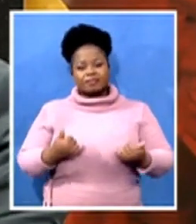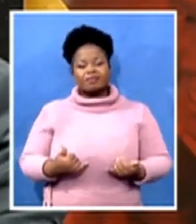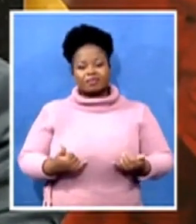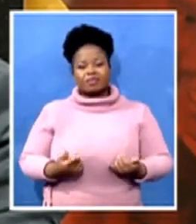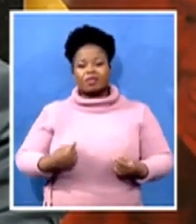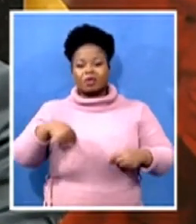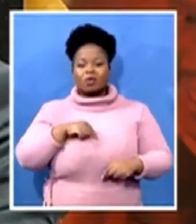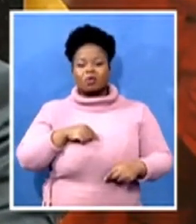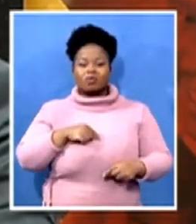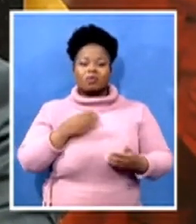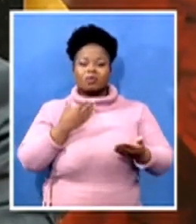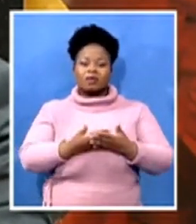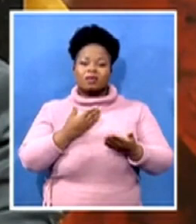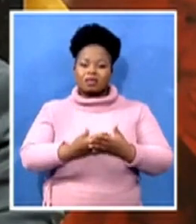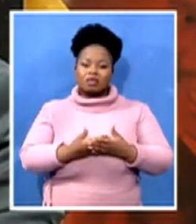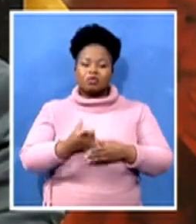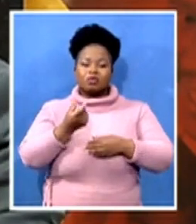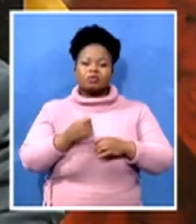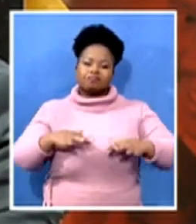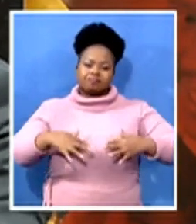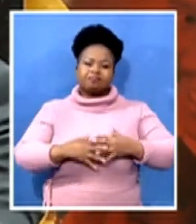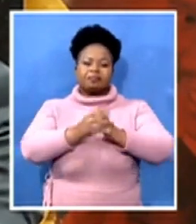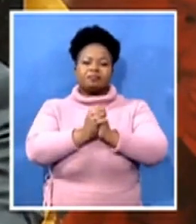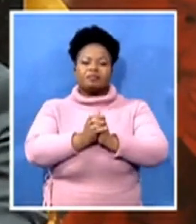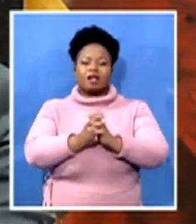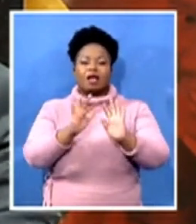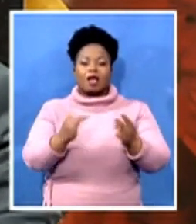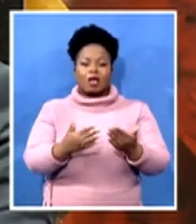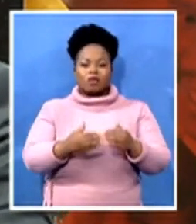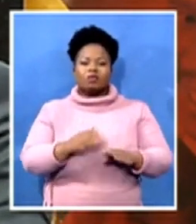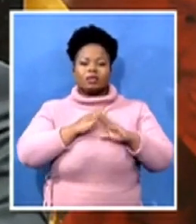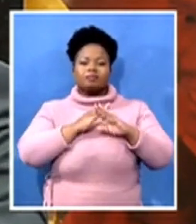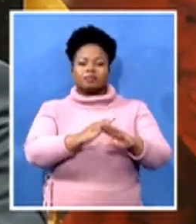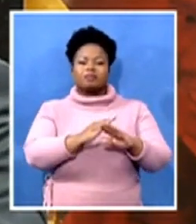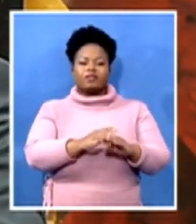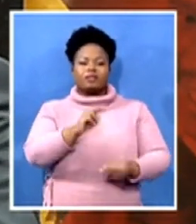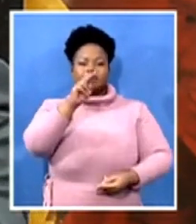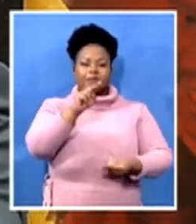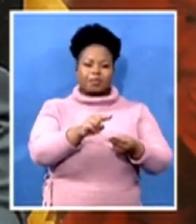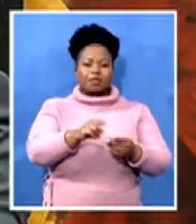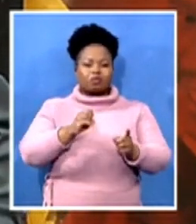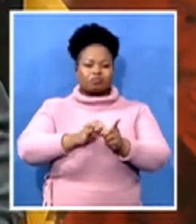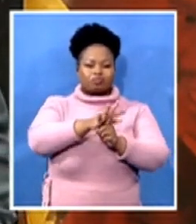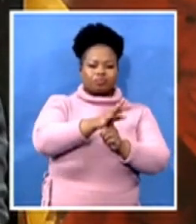ngokunciphisa ukosulelana nokosuleleka nokusasazeka kwale ntsholongwane.